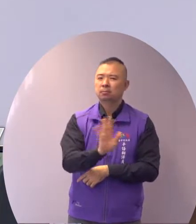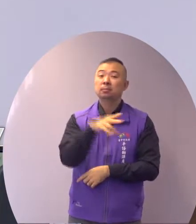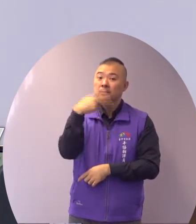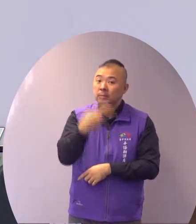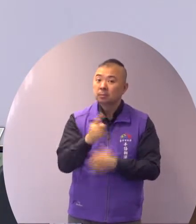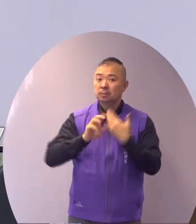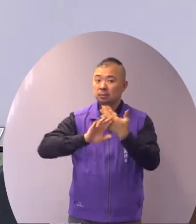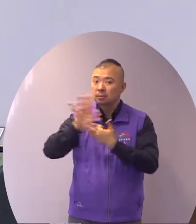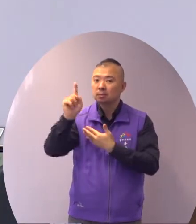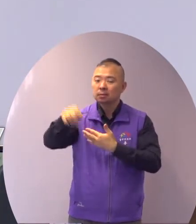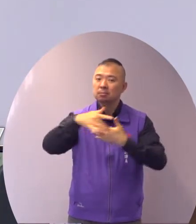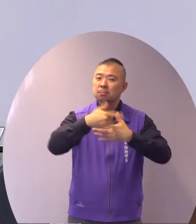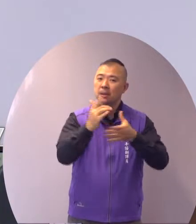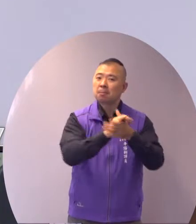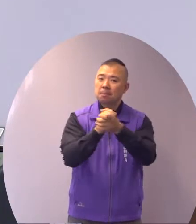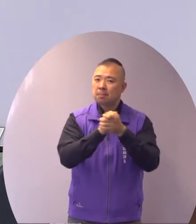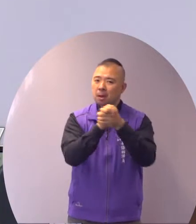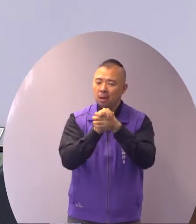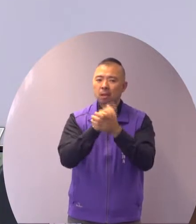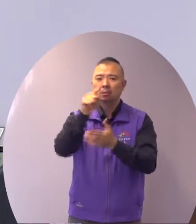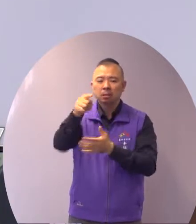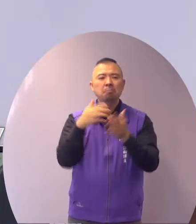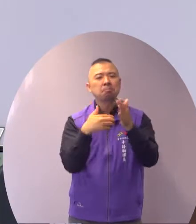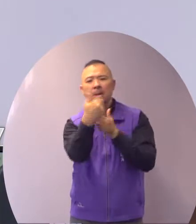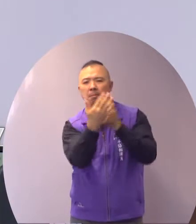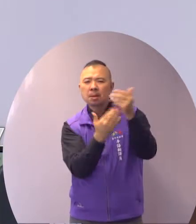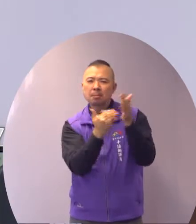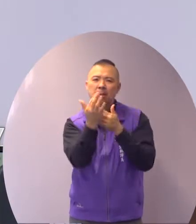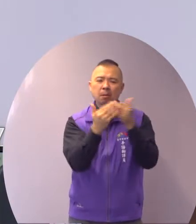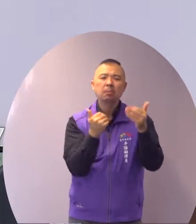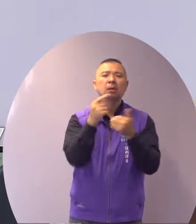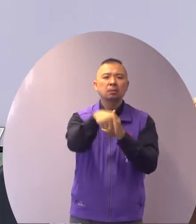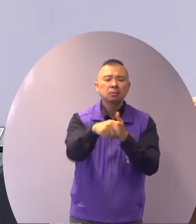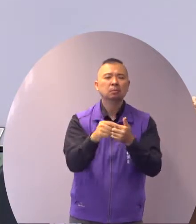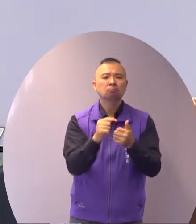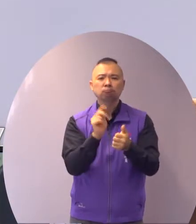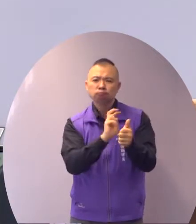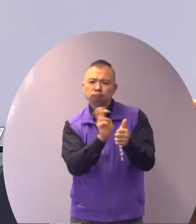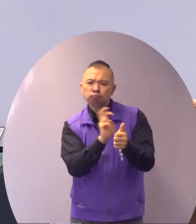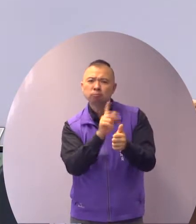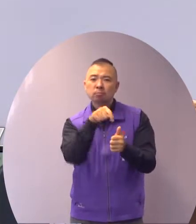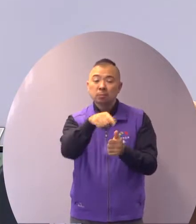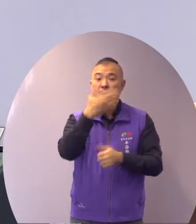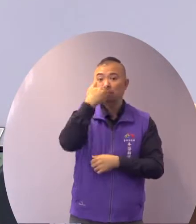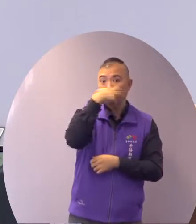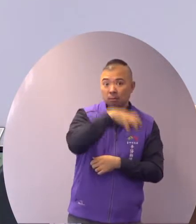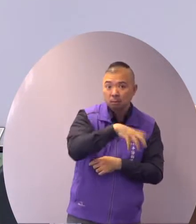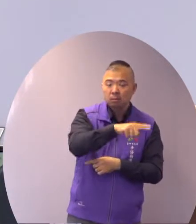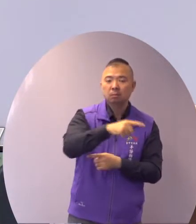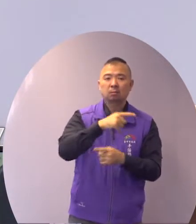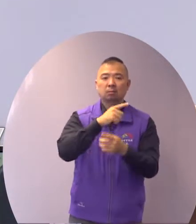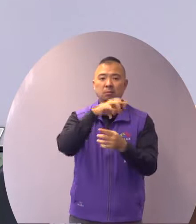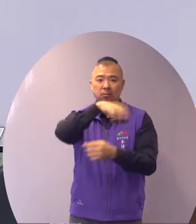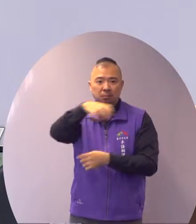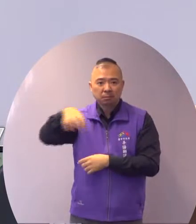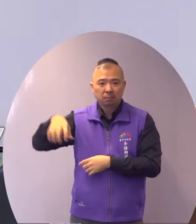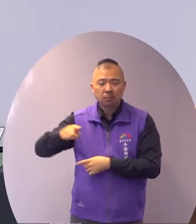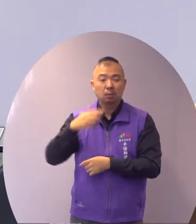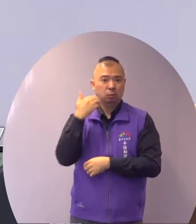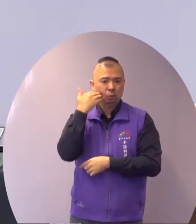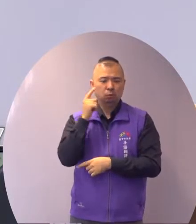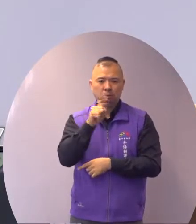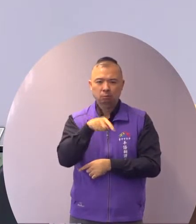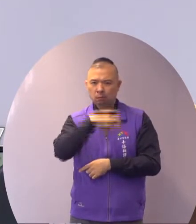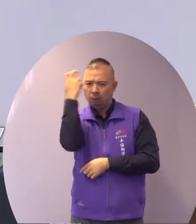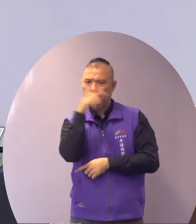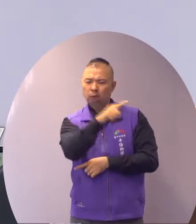其他的亲朋好友要发挥守望相助的精神啊，餐厅等等各种也都要配合，如果有人企图